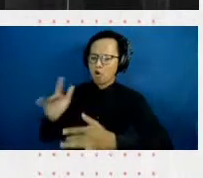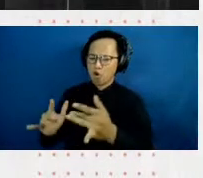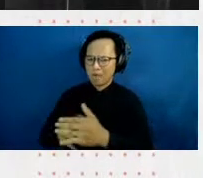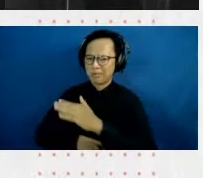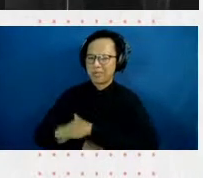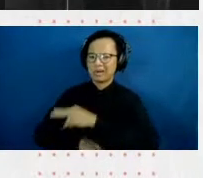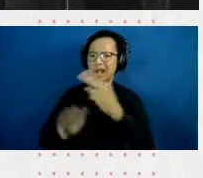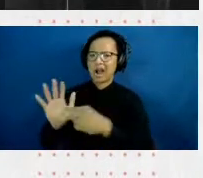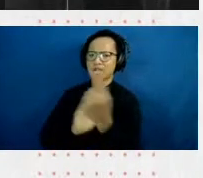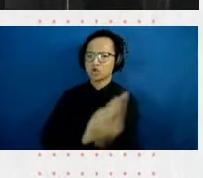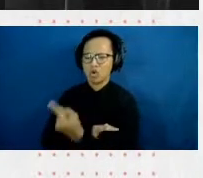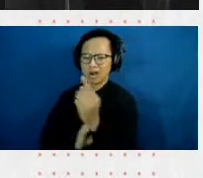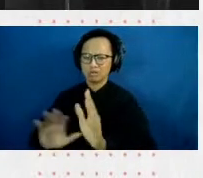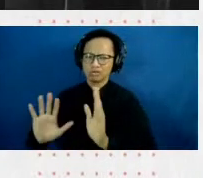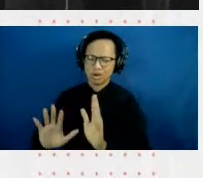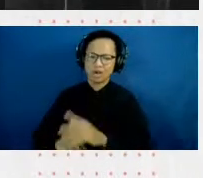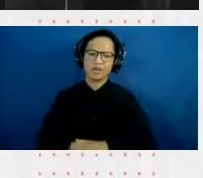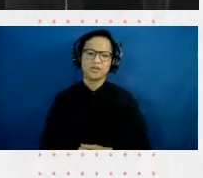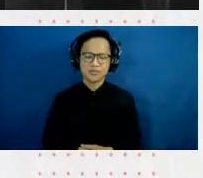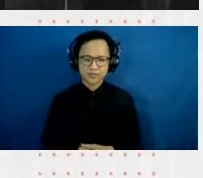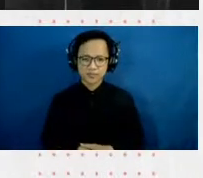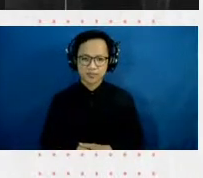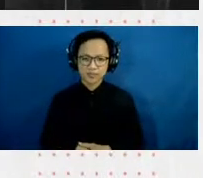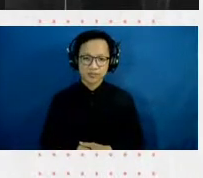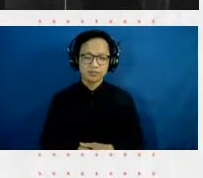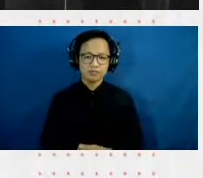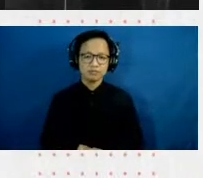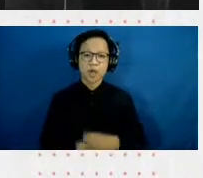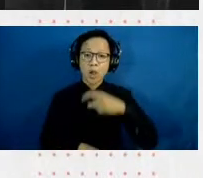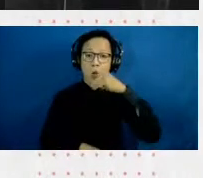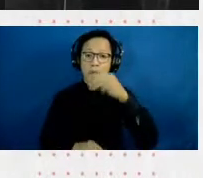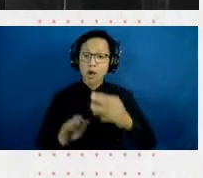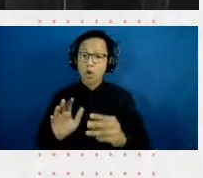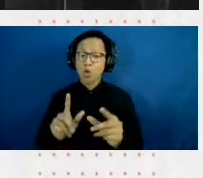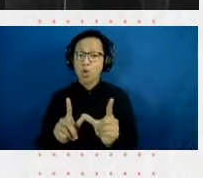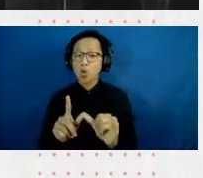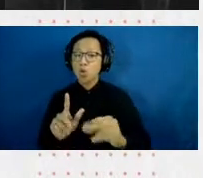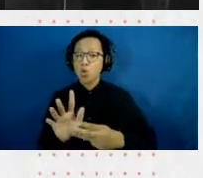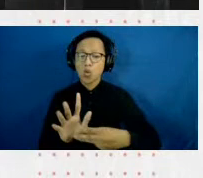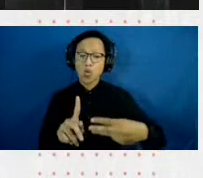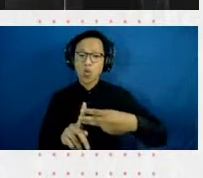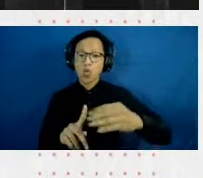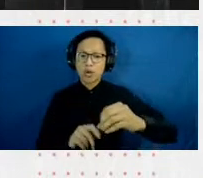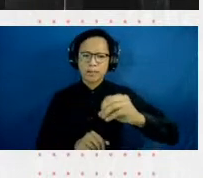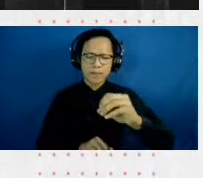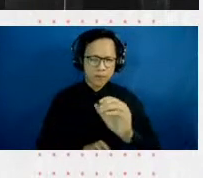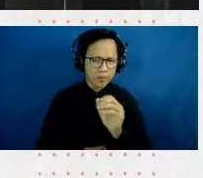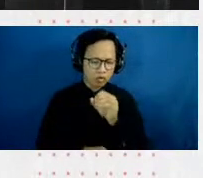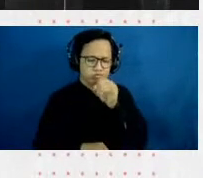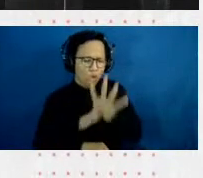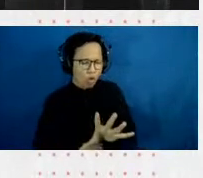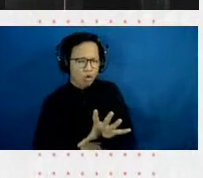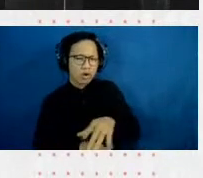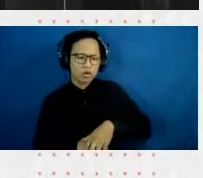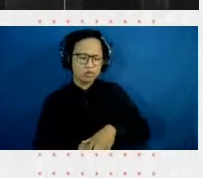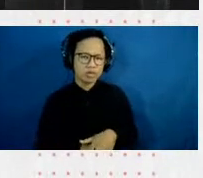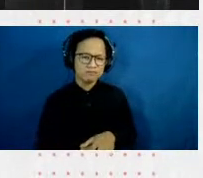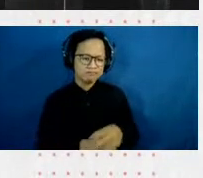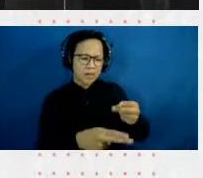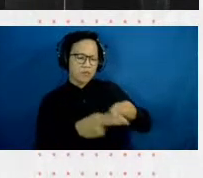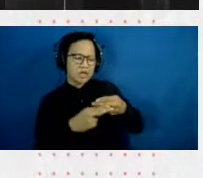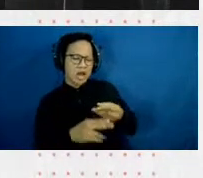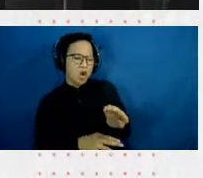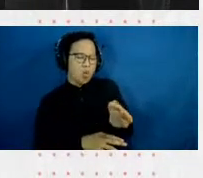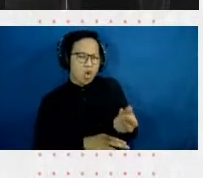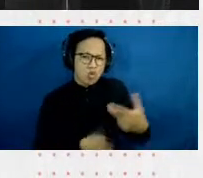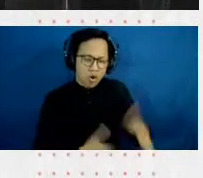Dewan Komisioner OJK, Pak Wimbo Santoso menyampaikan kepada masyarakat, kalau sudah terlanjur terjebak dalam pinjol ilegal, ya sudah, nggak usah